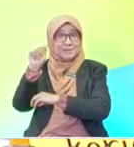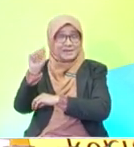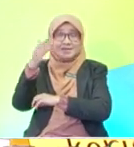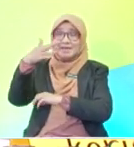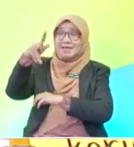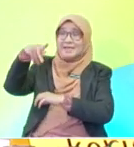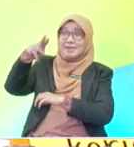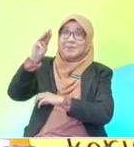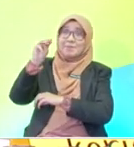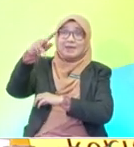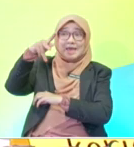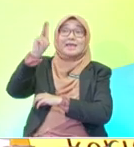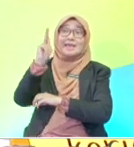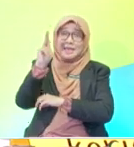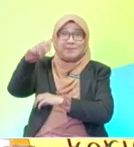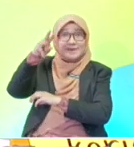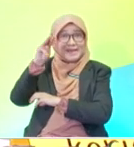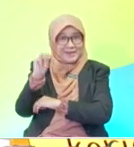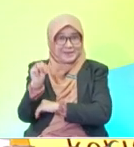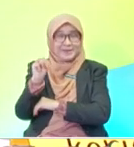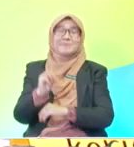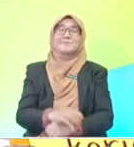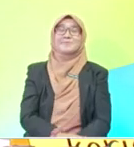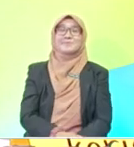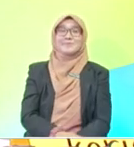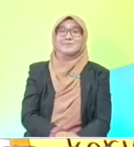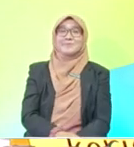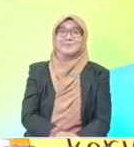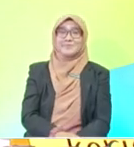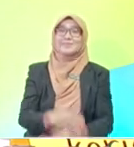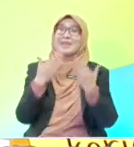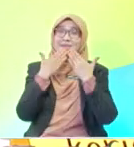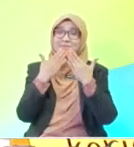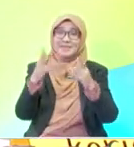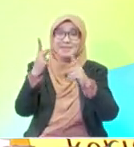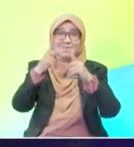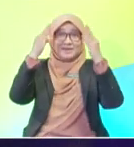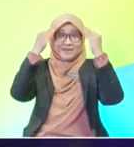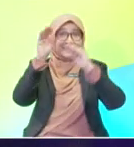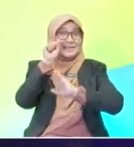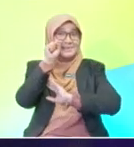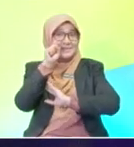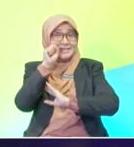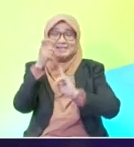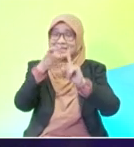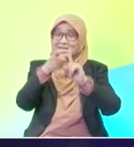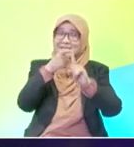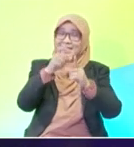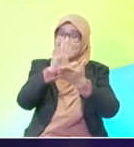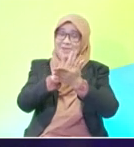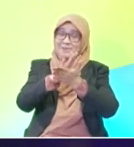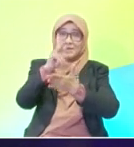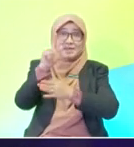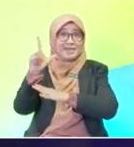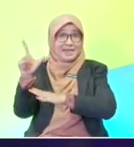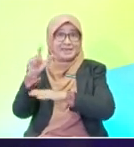dapatkan maklumat berkaitan dengan sesi pengajaran kita pada hari ini. Baiklah, terima kasih kepada Cikgu Siti daripada SK Sultan Hisham Mudin